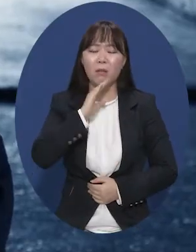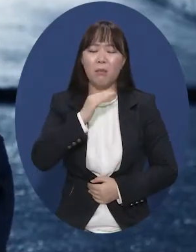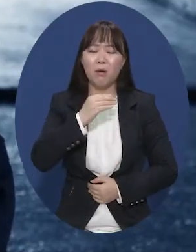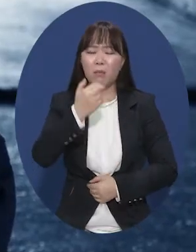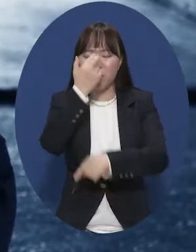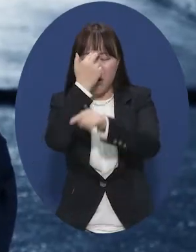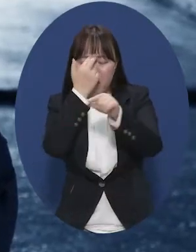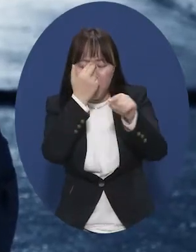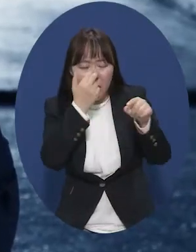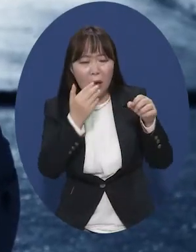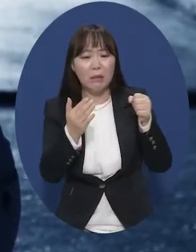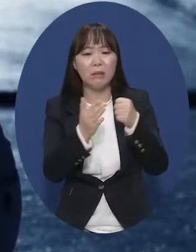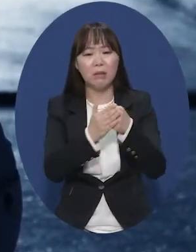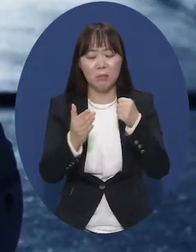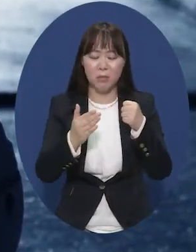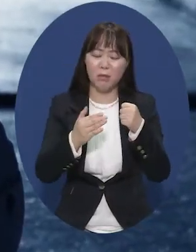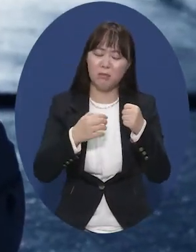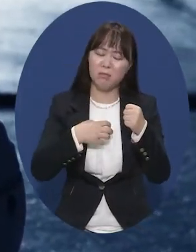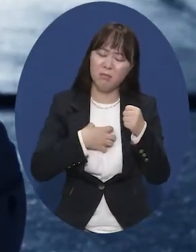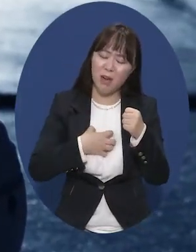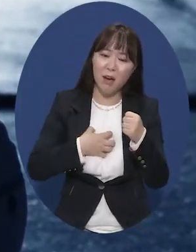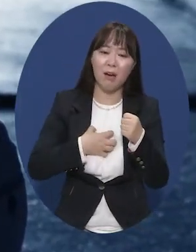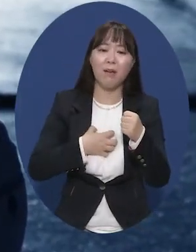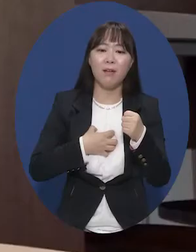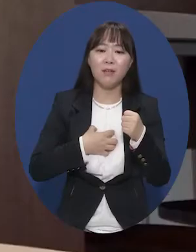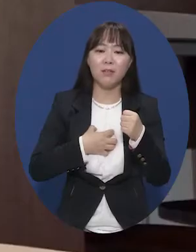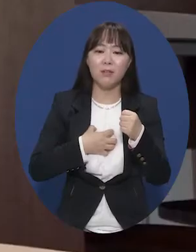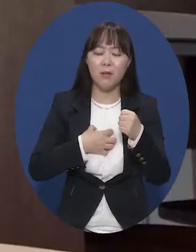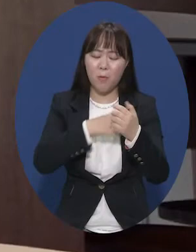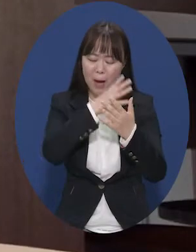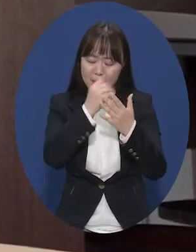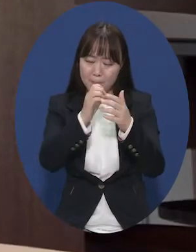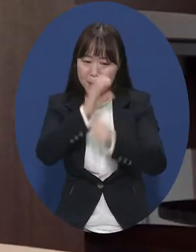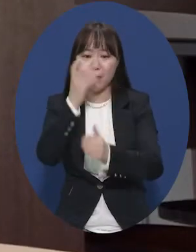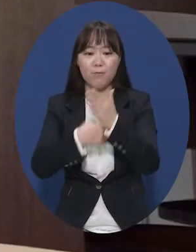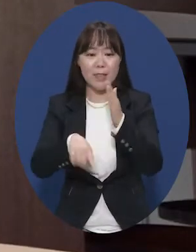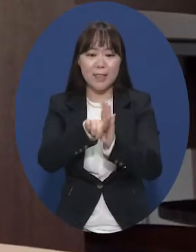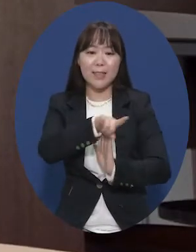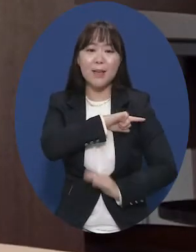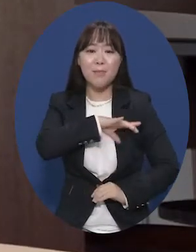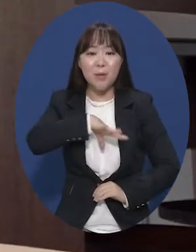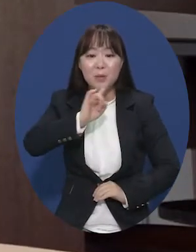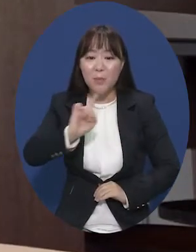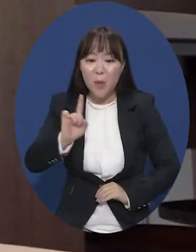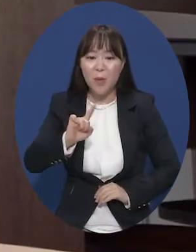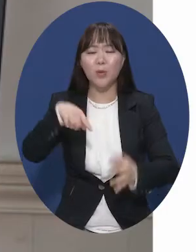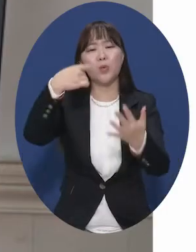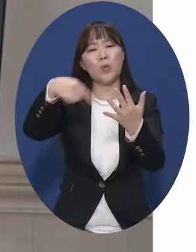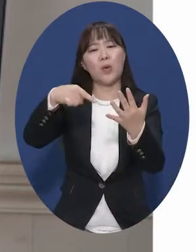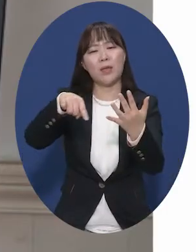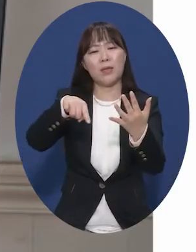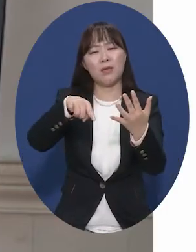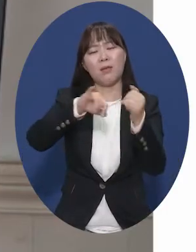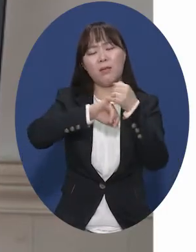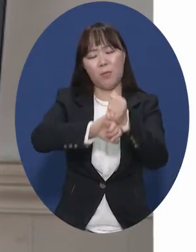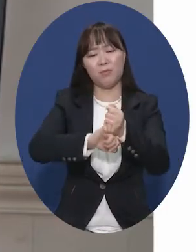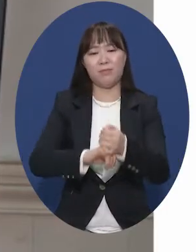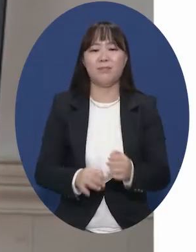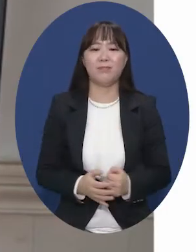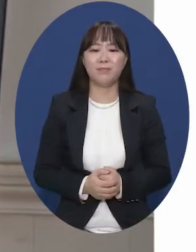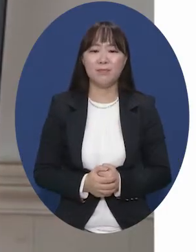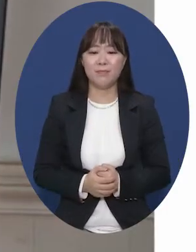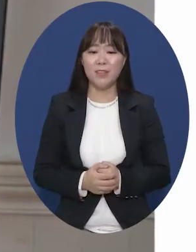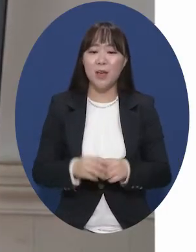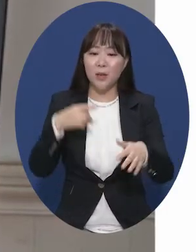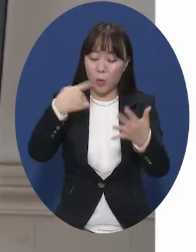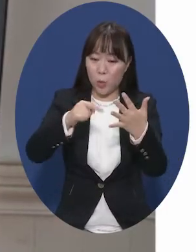보이는 벽이 있는 그런 느낌이어서 좀 마음이 아프고요. 그런 것들을 탈피하기 위해서는 가장 먼저는 확실히 교육이 계속해서 들어가야 될